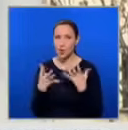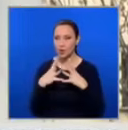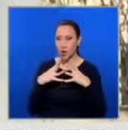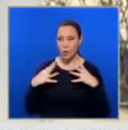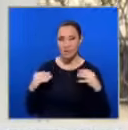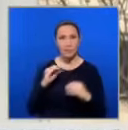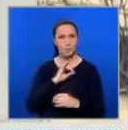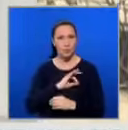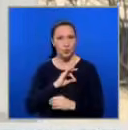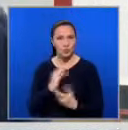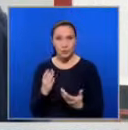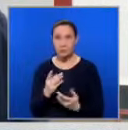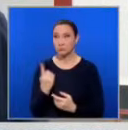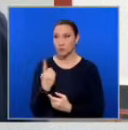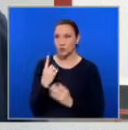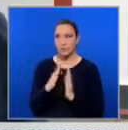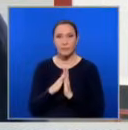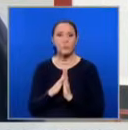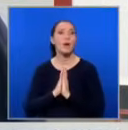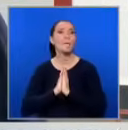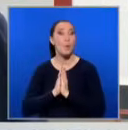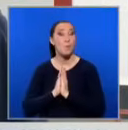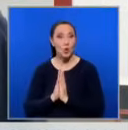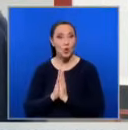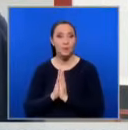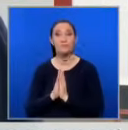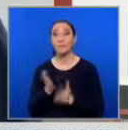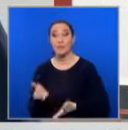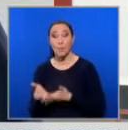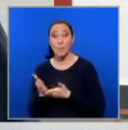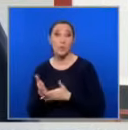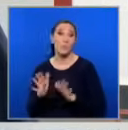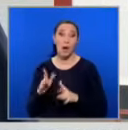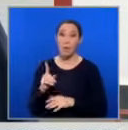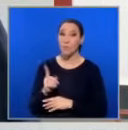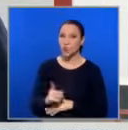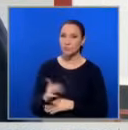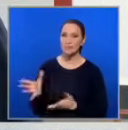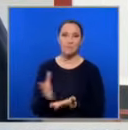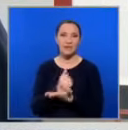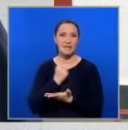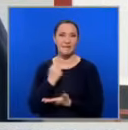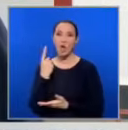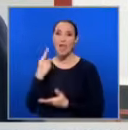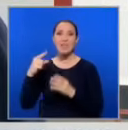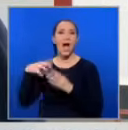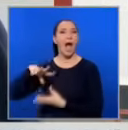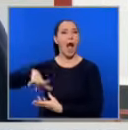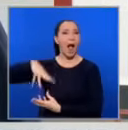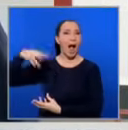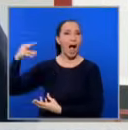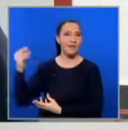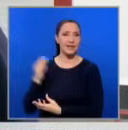но получили нестандартна молба. И ни помолиха да им съдействаме, ако можем, за спасяването на една катеричка, която беше